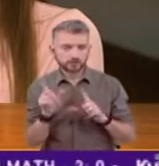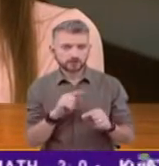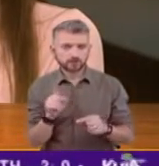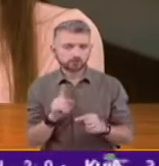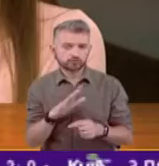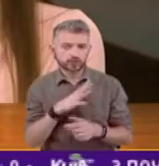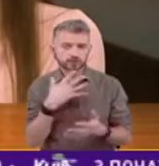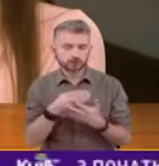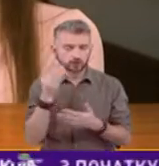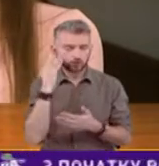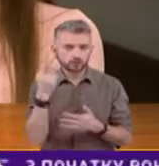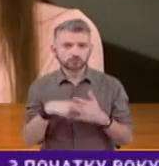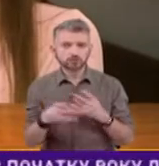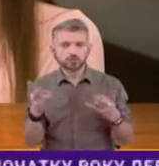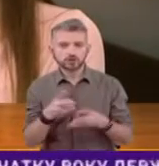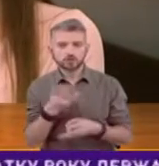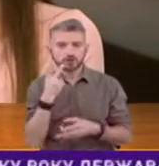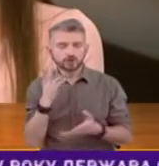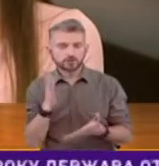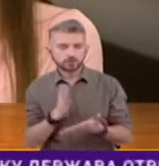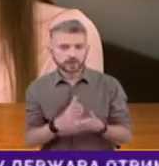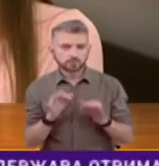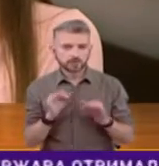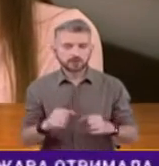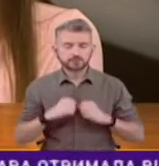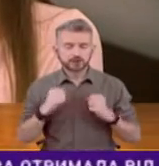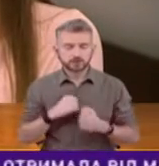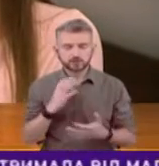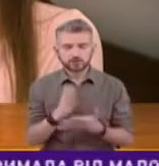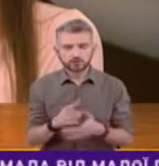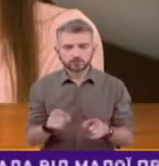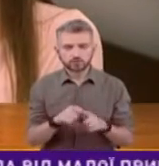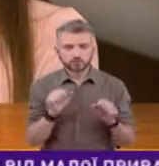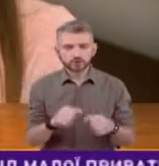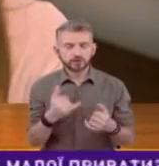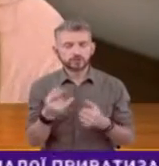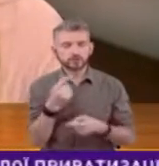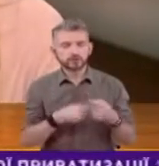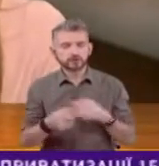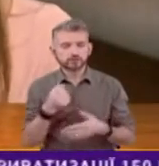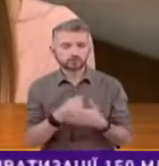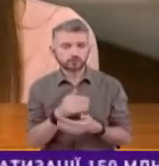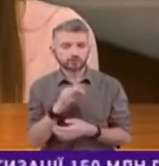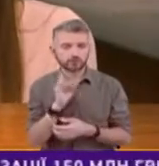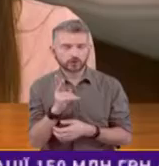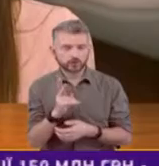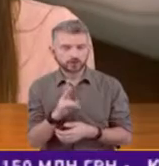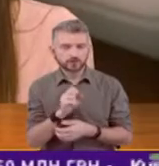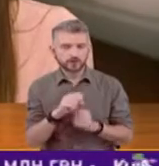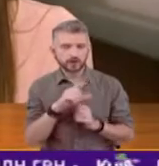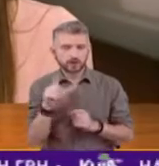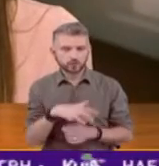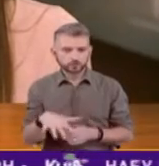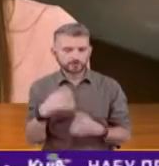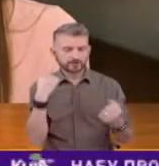свою думку, тому що потрібно завжди мати, ну, принаймні, стараємося мати таку можливість. Тепер повертаючись до ФОКу на Райдужному,